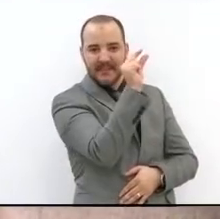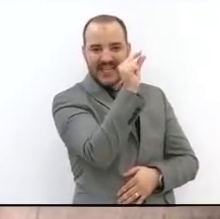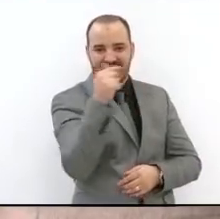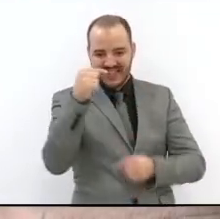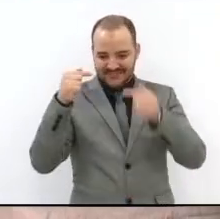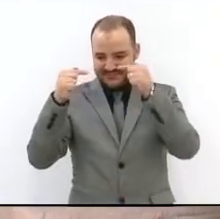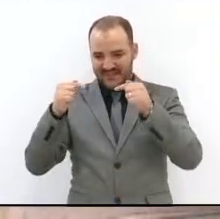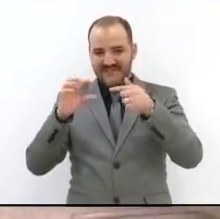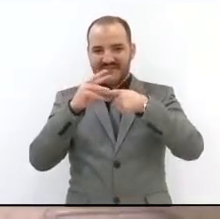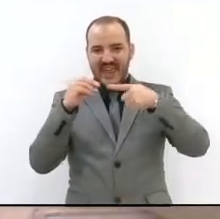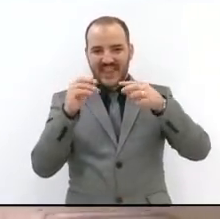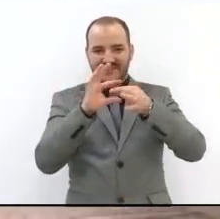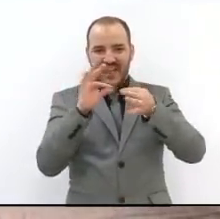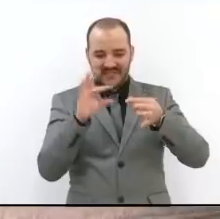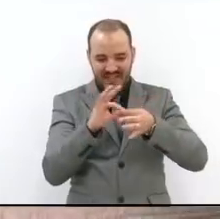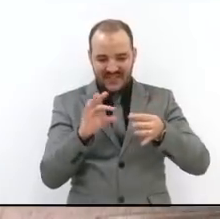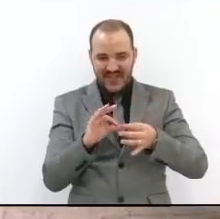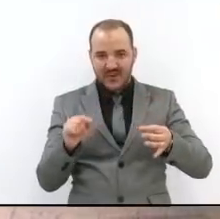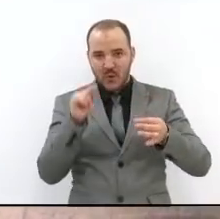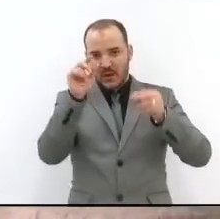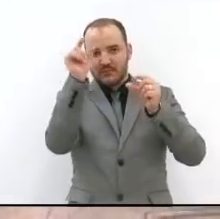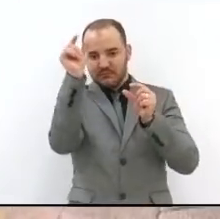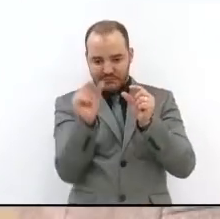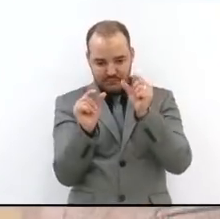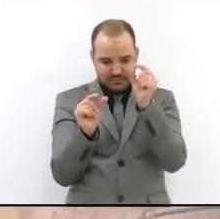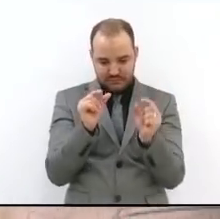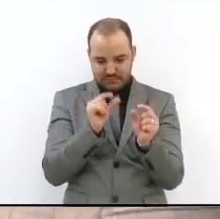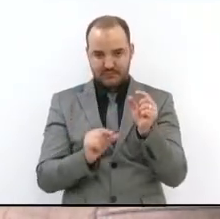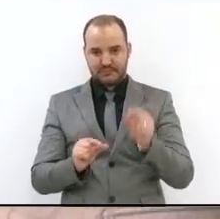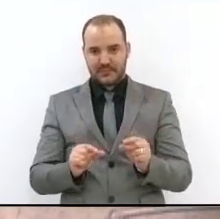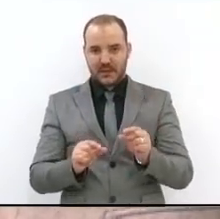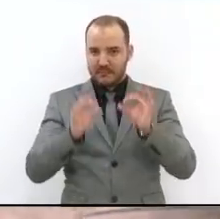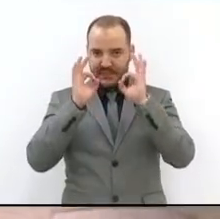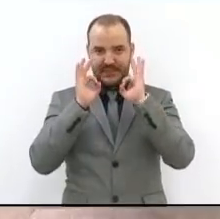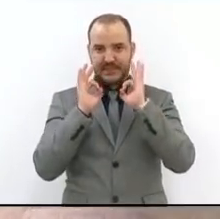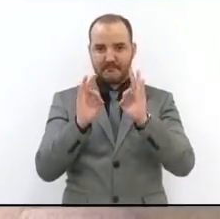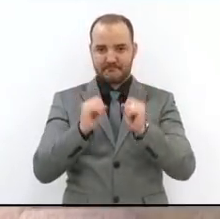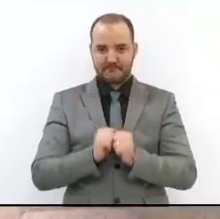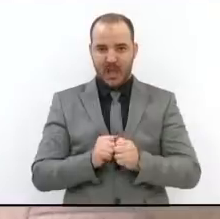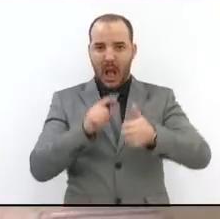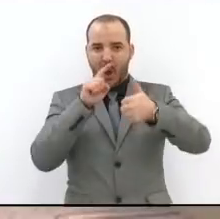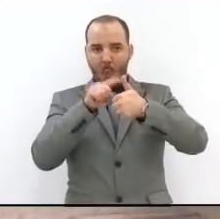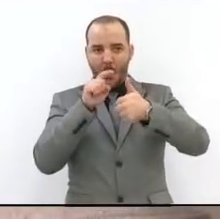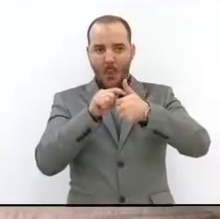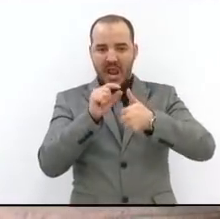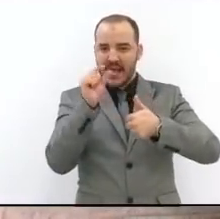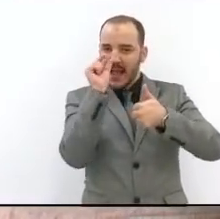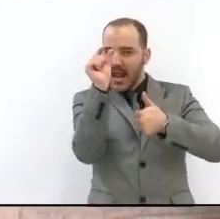سنضعها في مكانها الصحيح من النقط. سنقرأ سويا هذه